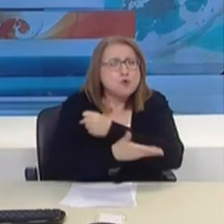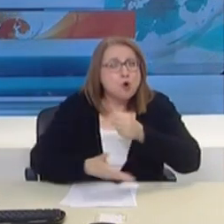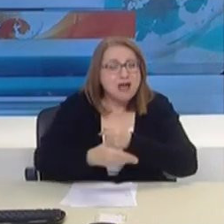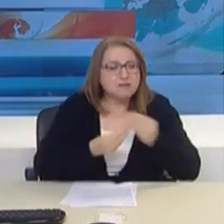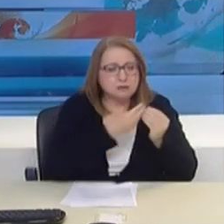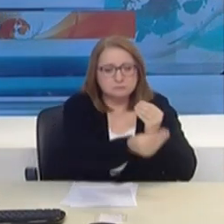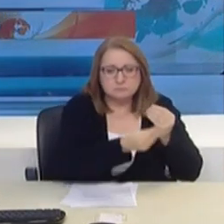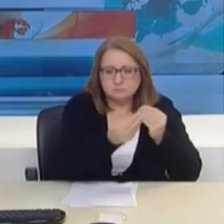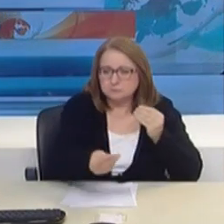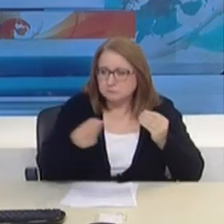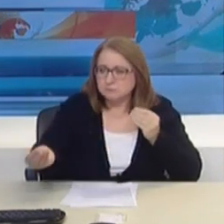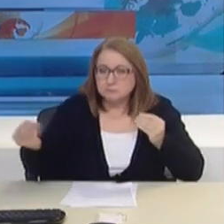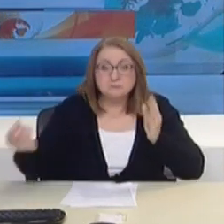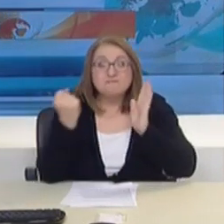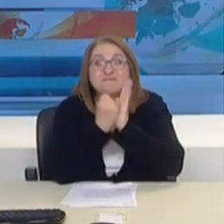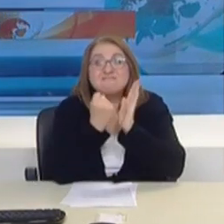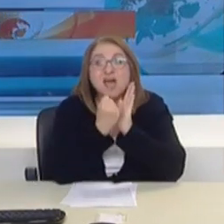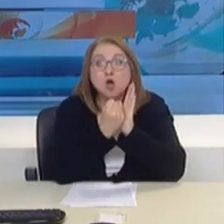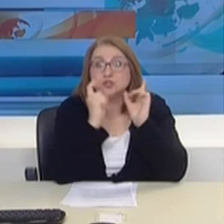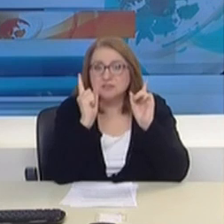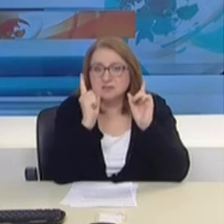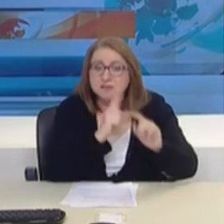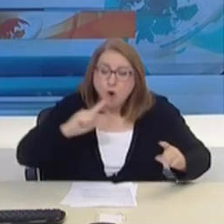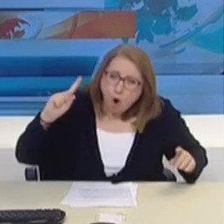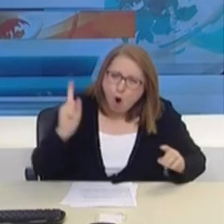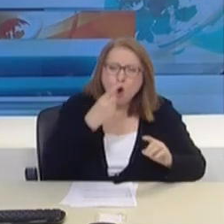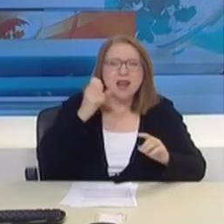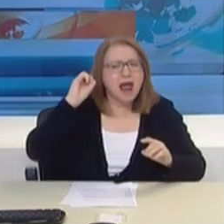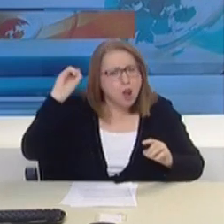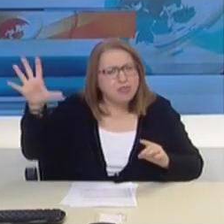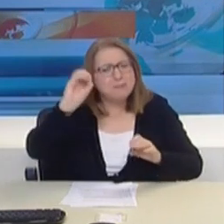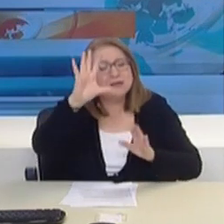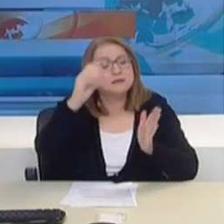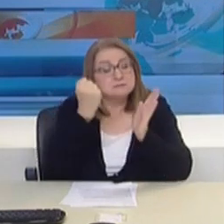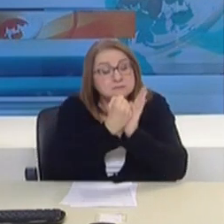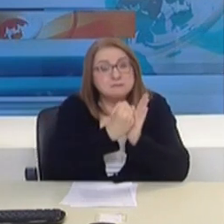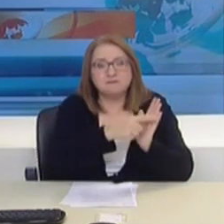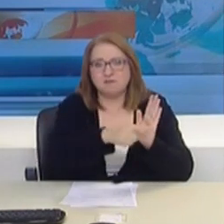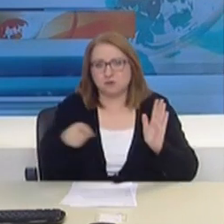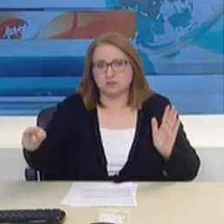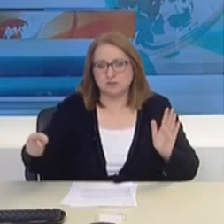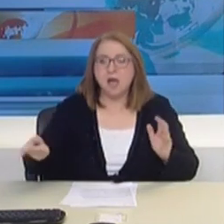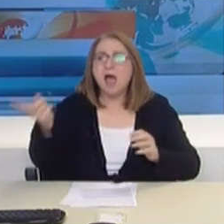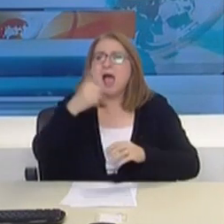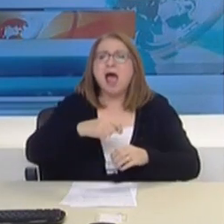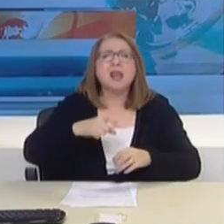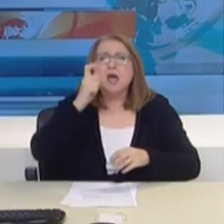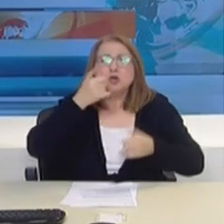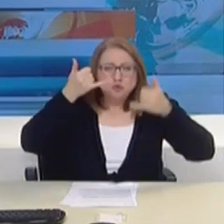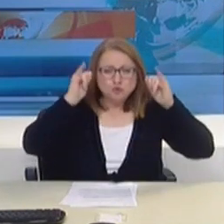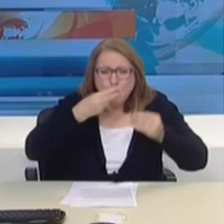των βεβαιώσεων και μόνο. Οι αγρότες μας, οι κτηνοτρόφοι, ως αυταπασχολούμενοι, αλλά και